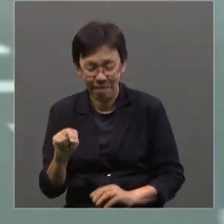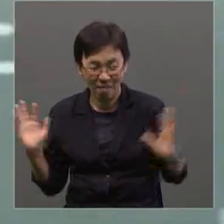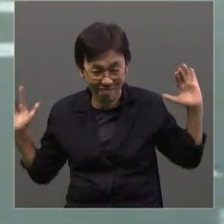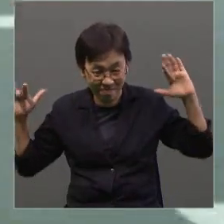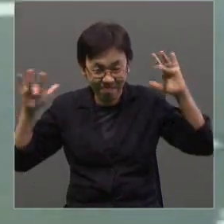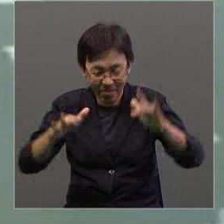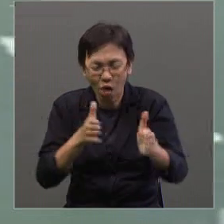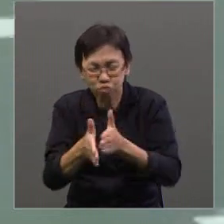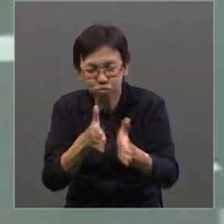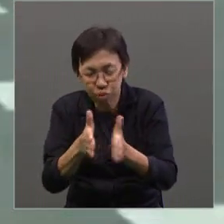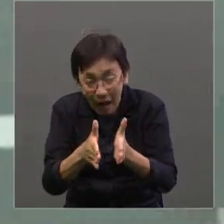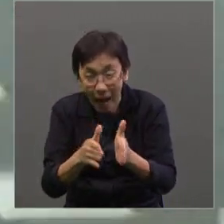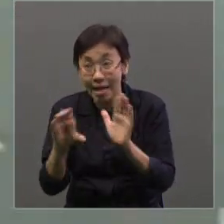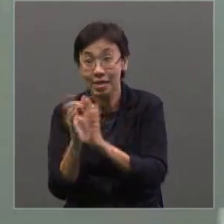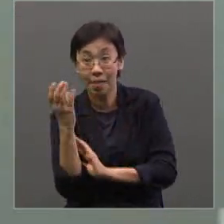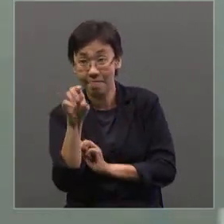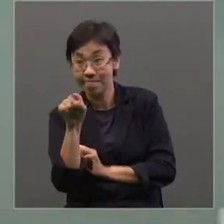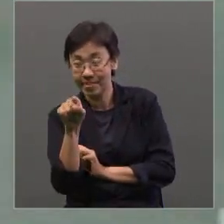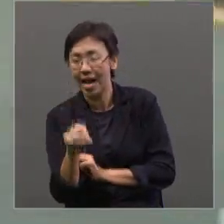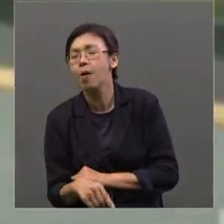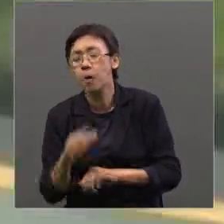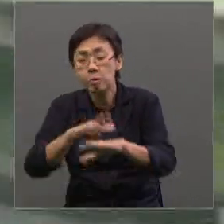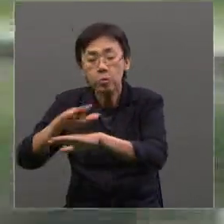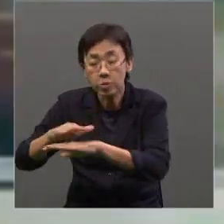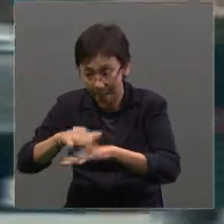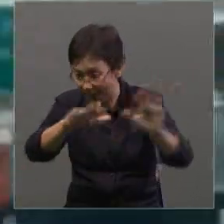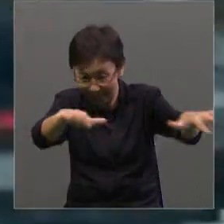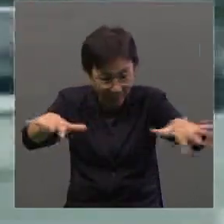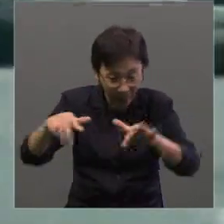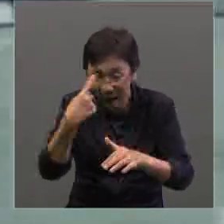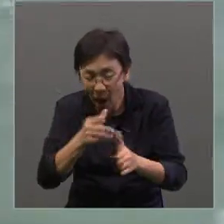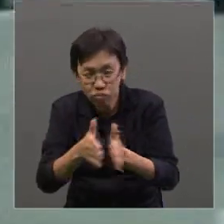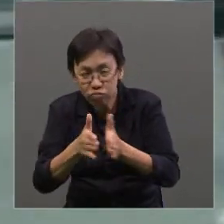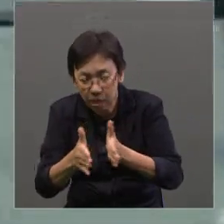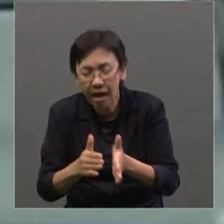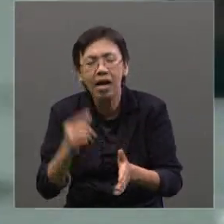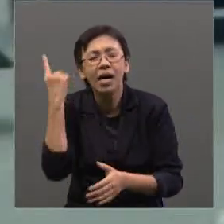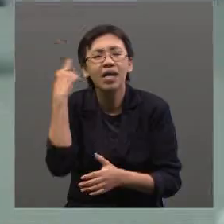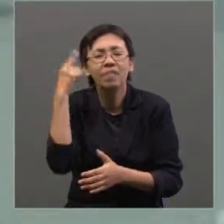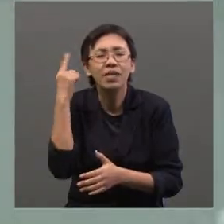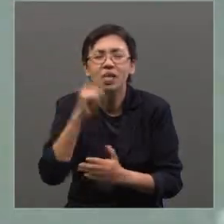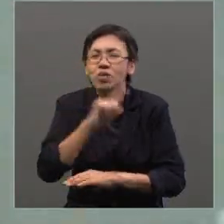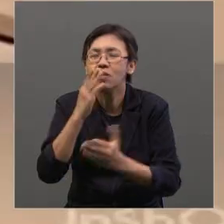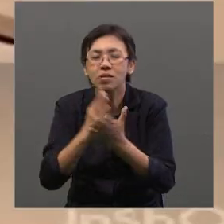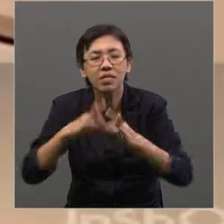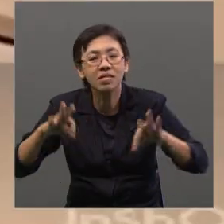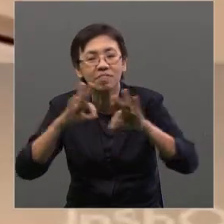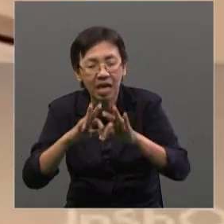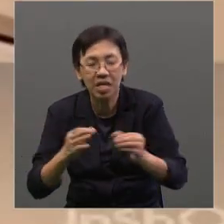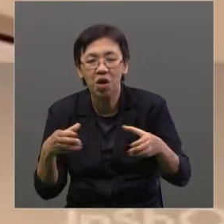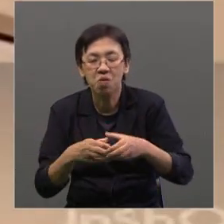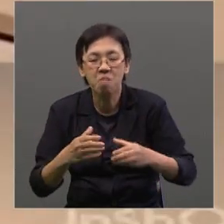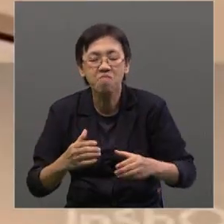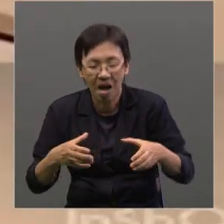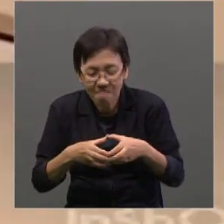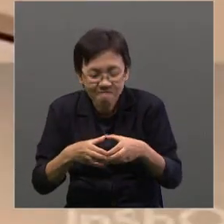ฮะเวลาที่มีการชักชวนรวมกลุ่มแข่งรถในทางหรือว่ามีการออกทริปไปช่องเที่ยวช่วงเทศกาลพวกนี้แหวน